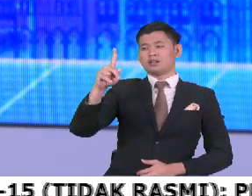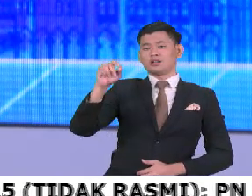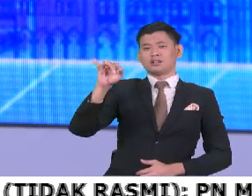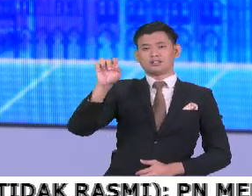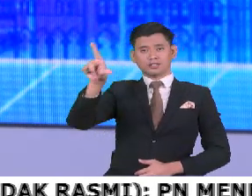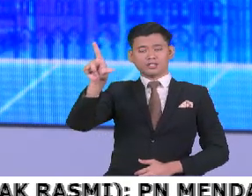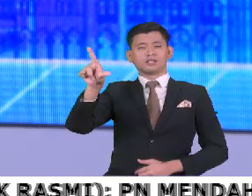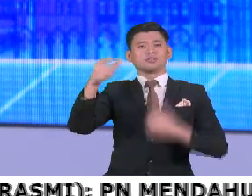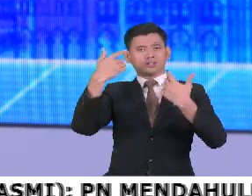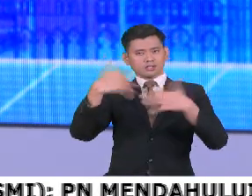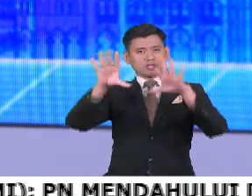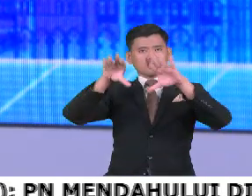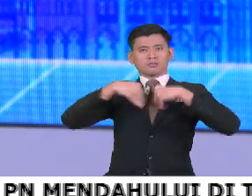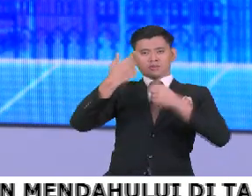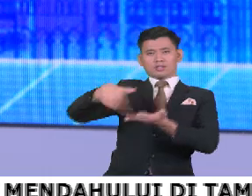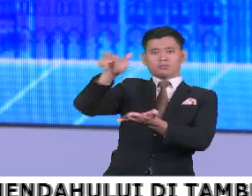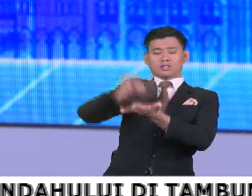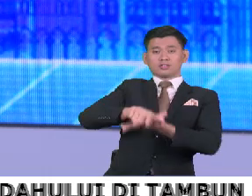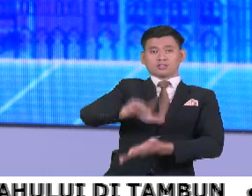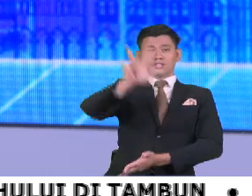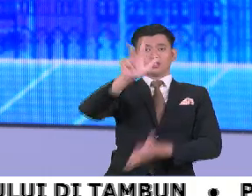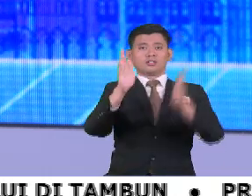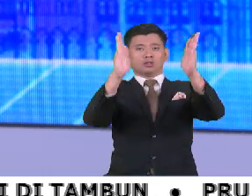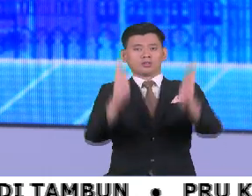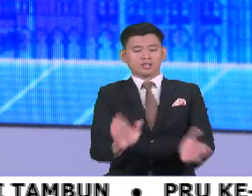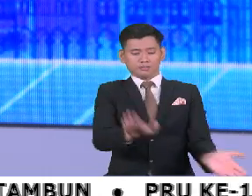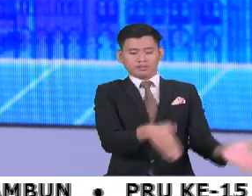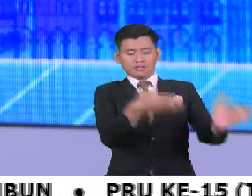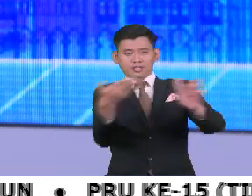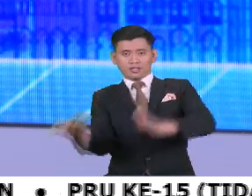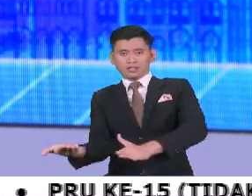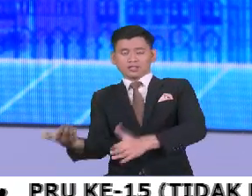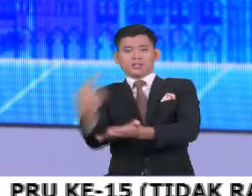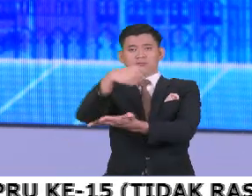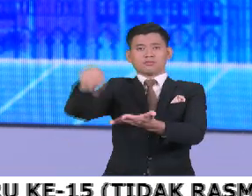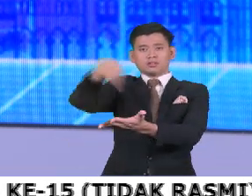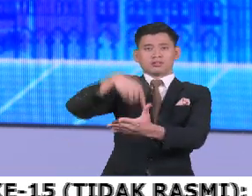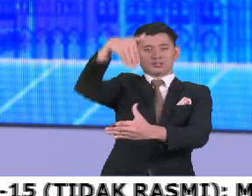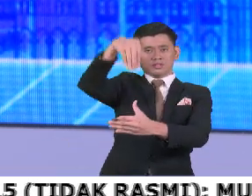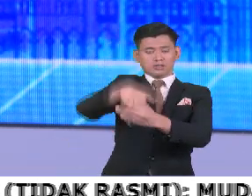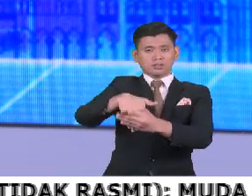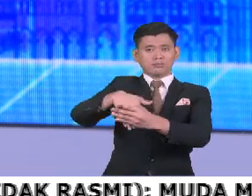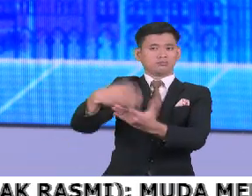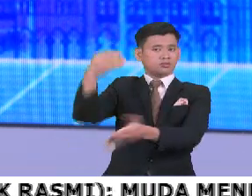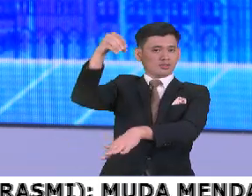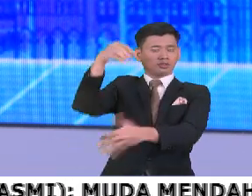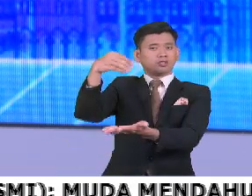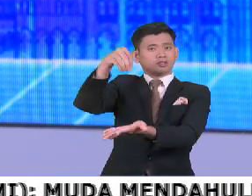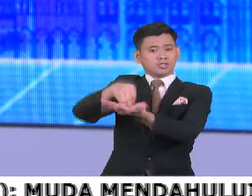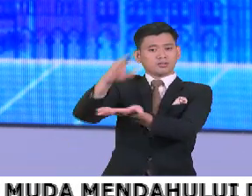sudah menerima laporan berhubung 3 kes kematian pengundi disahkan meninggal dunia di pusat pengundian